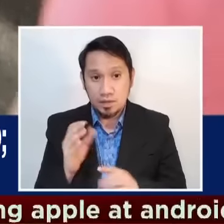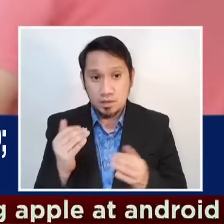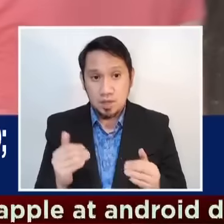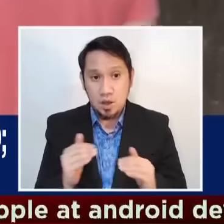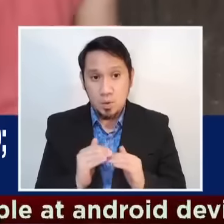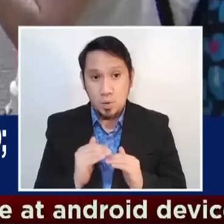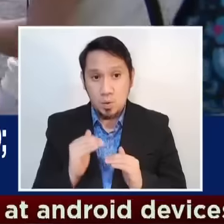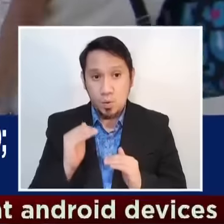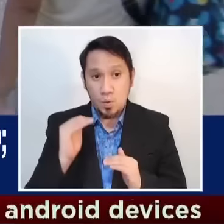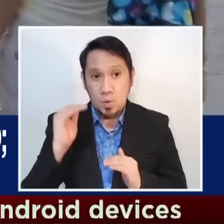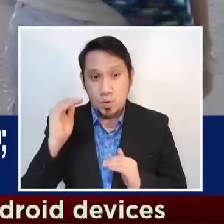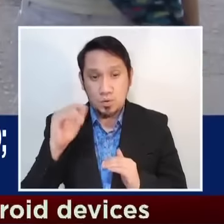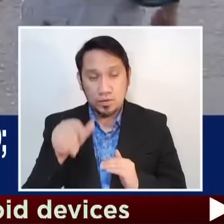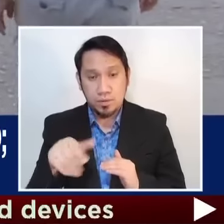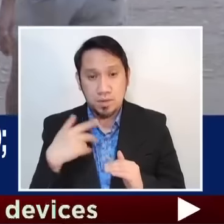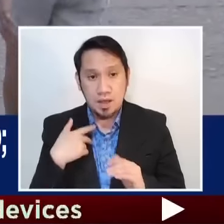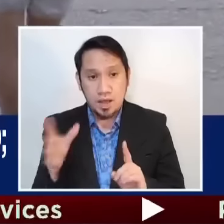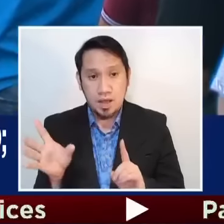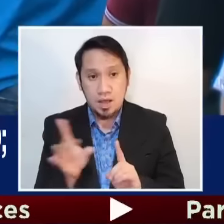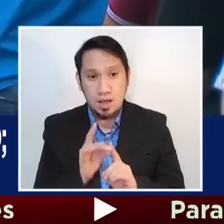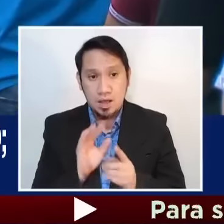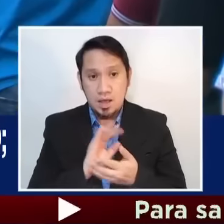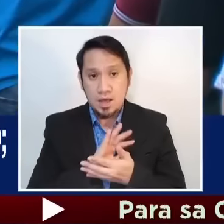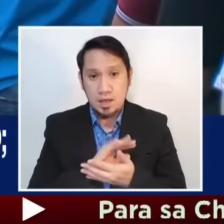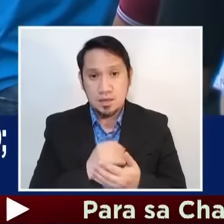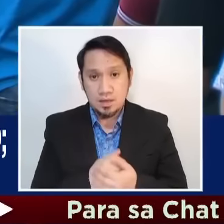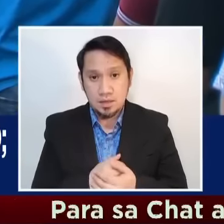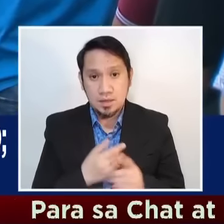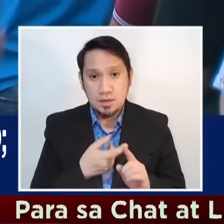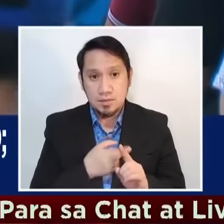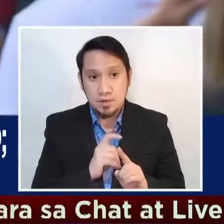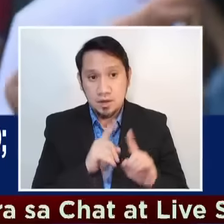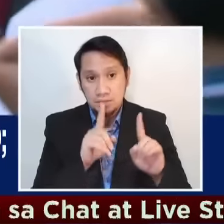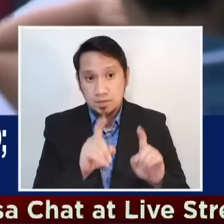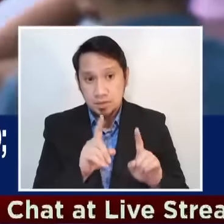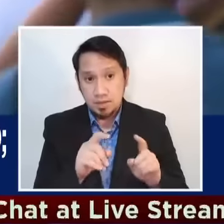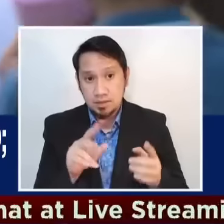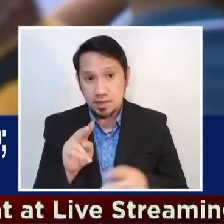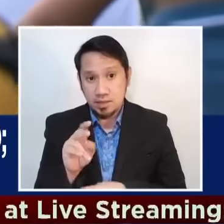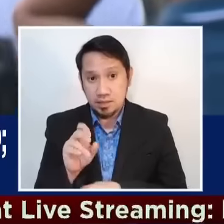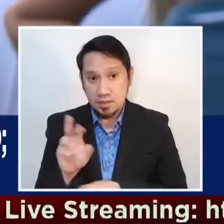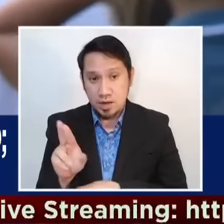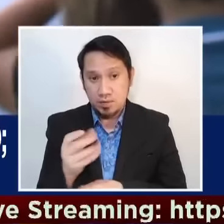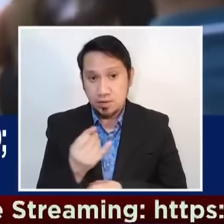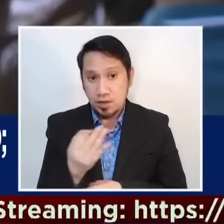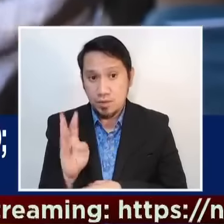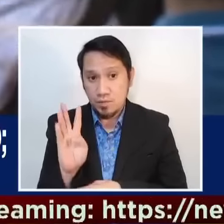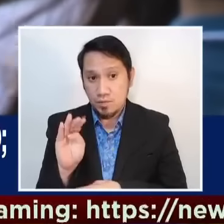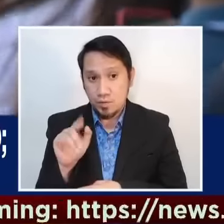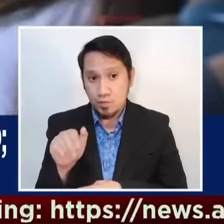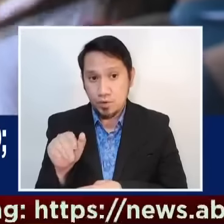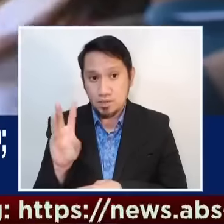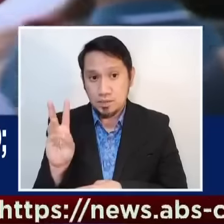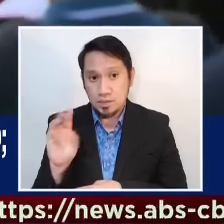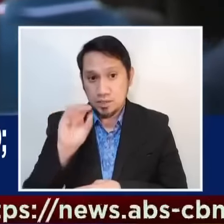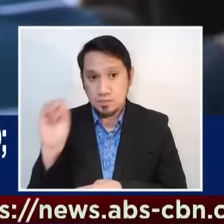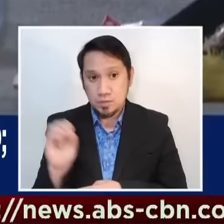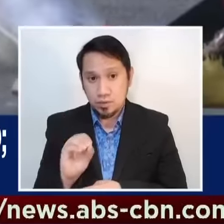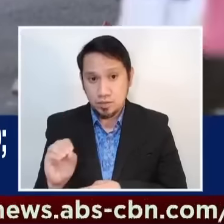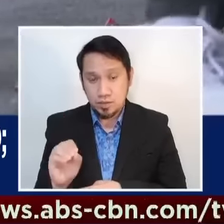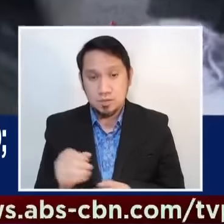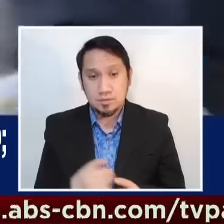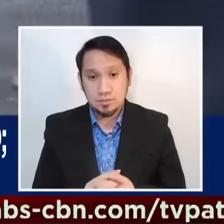rate o porsyento ng nagpo-positibo sa COVID mula sa mga tinest sa NCR na pumalo ng 14.6% noong July